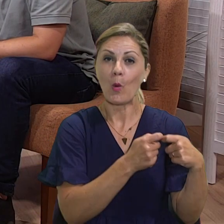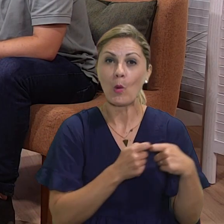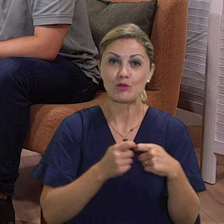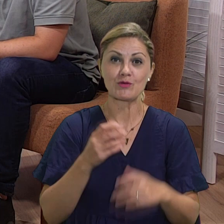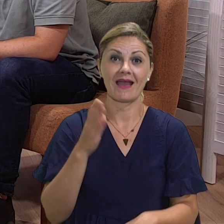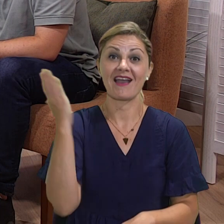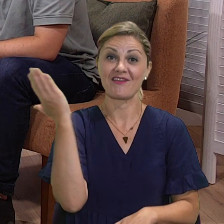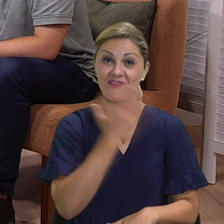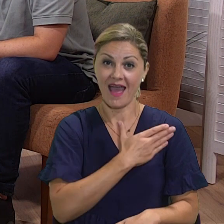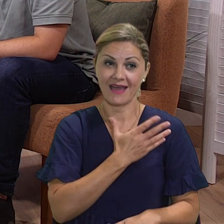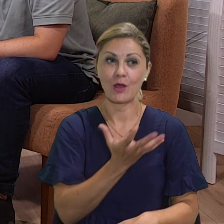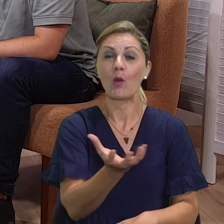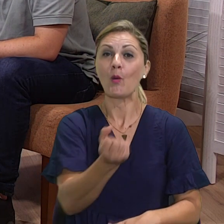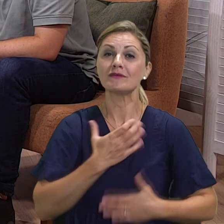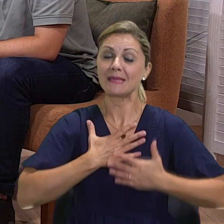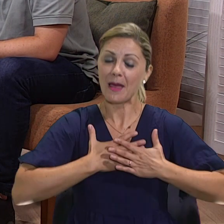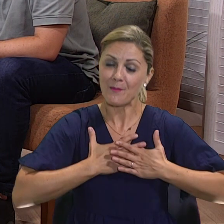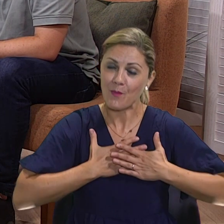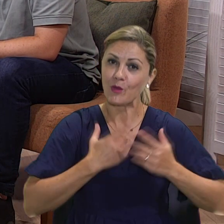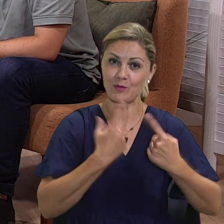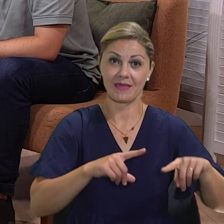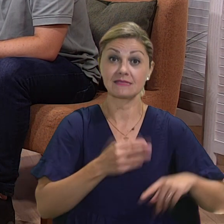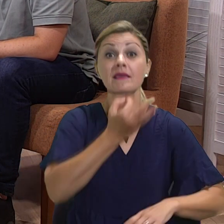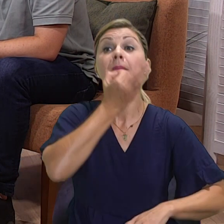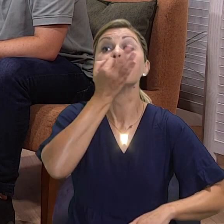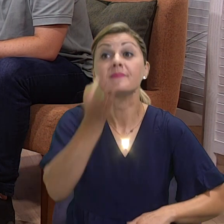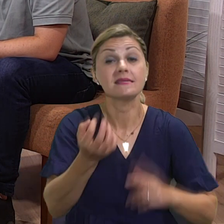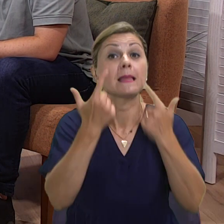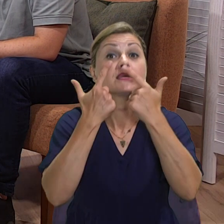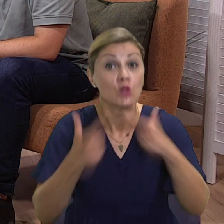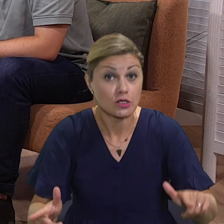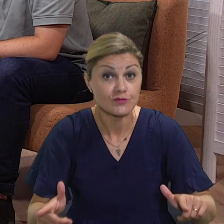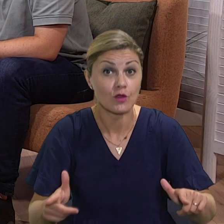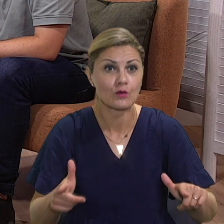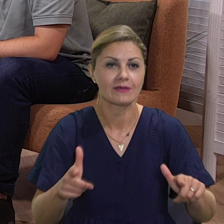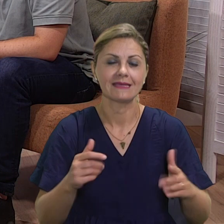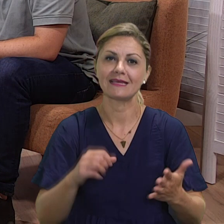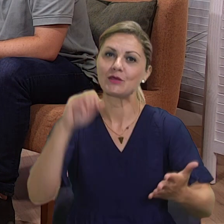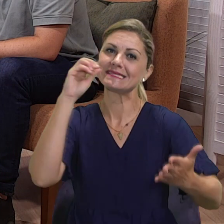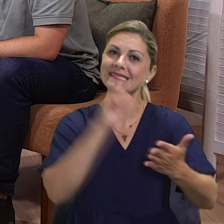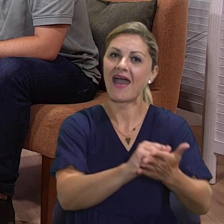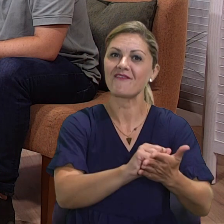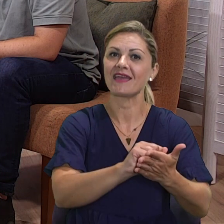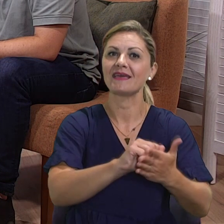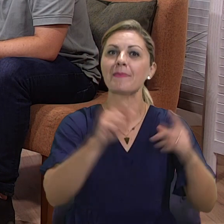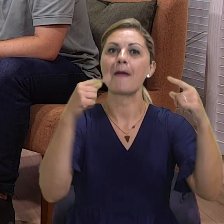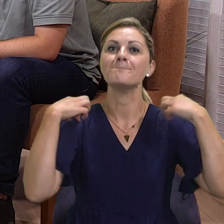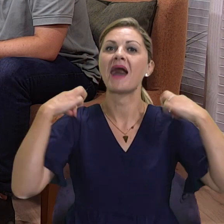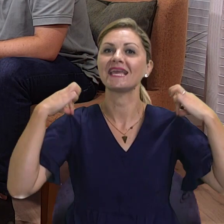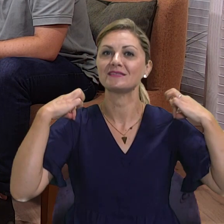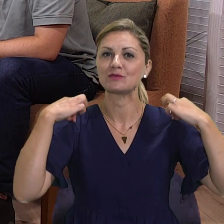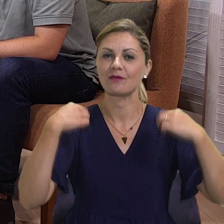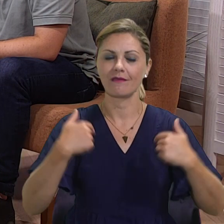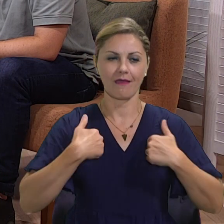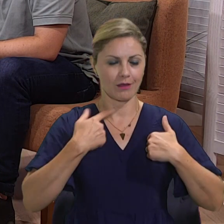pjesme Stari Brodi, pa je napravila logotip na majici, zvali su me, mogu li staviti, majagon stavite, samo mi pošaljite majicu. Pa onda